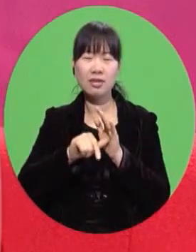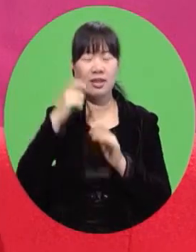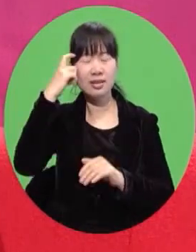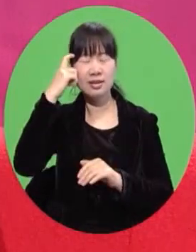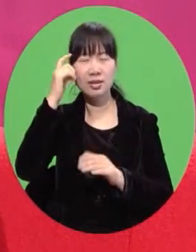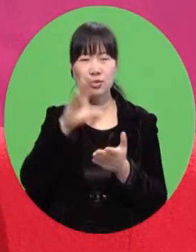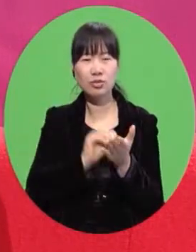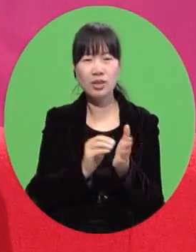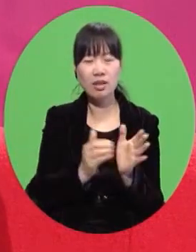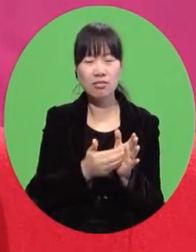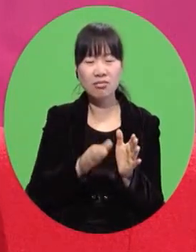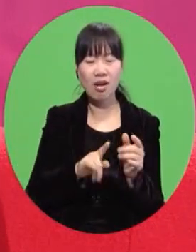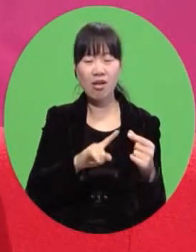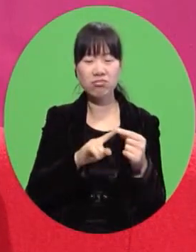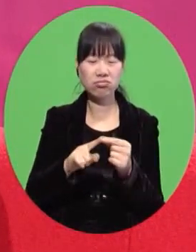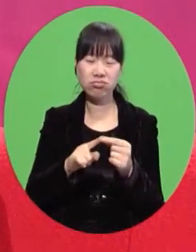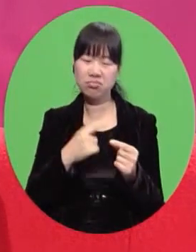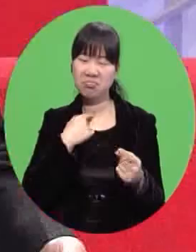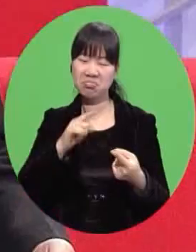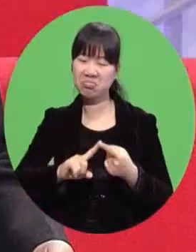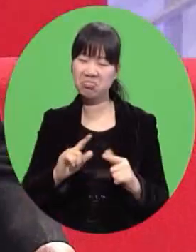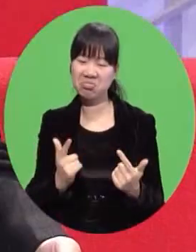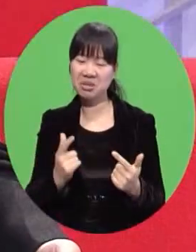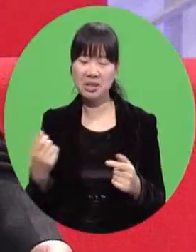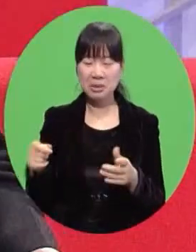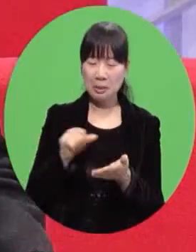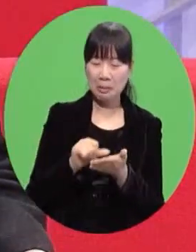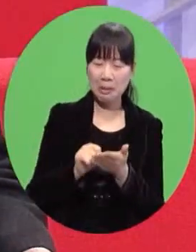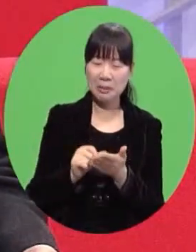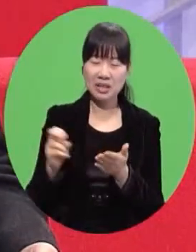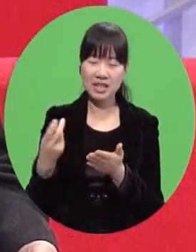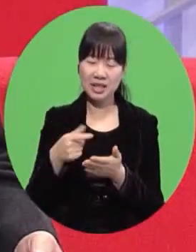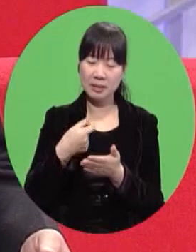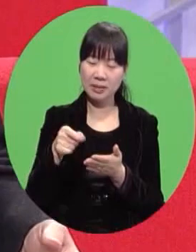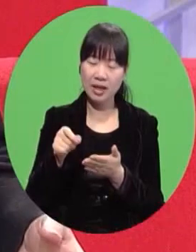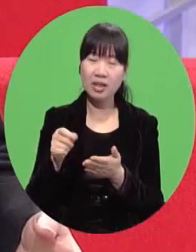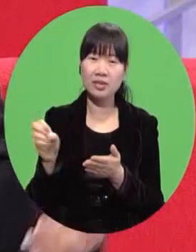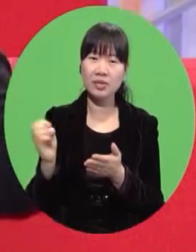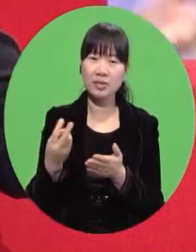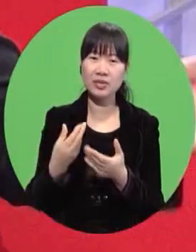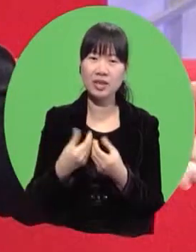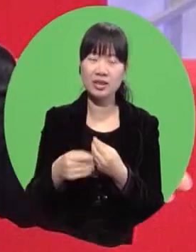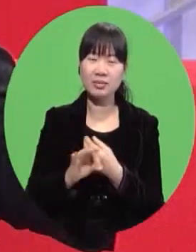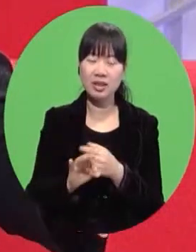숙제를 했는데 글씨가 자꾸 마음에 안 들어. 그러면 자꾸 지우고 다시 쓴다든가. 네네.